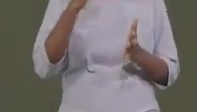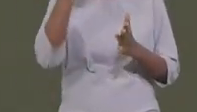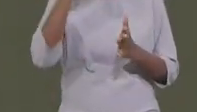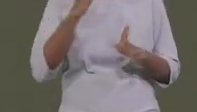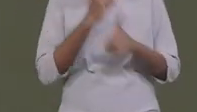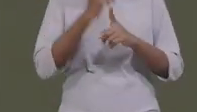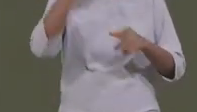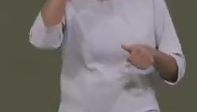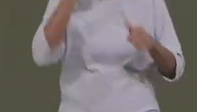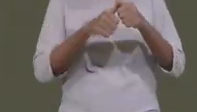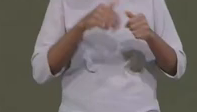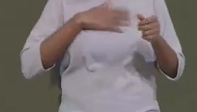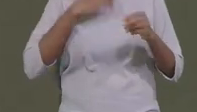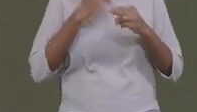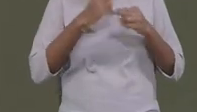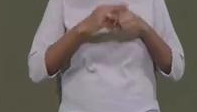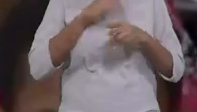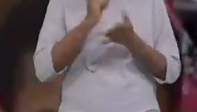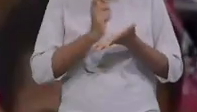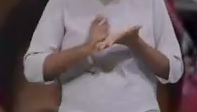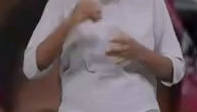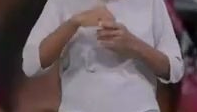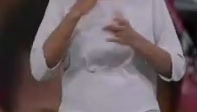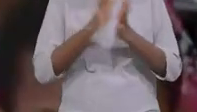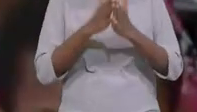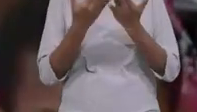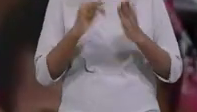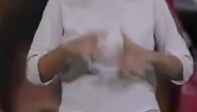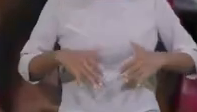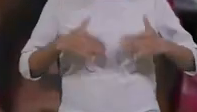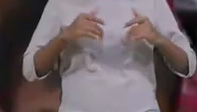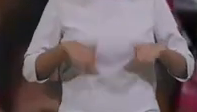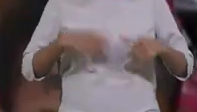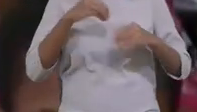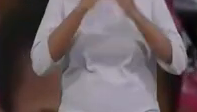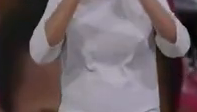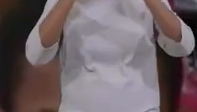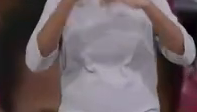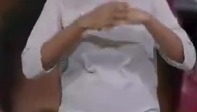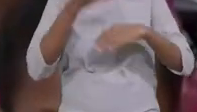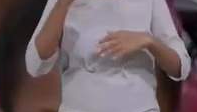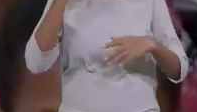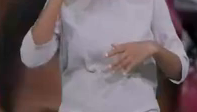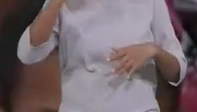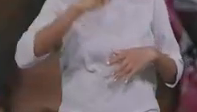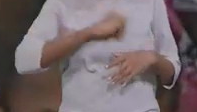ne t'a pas donné cela. Et mon nom est écrit dans le livre de vie au ciel.